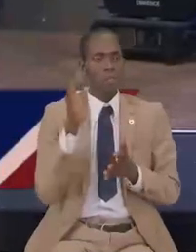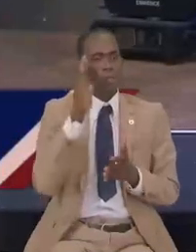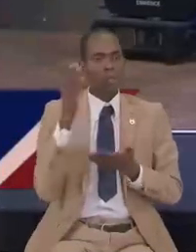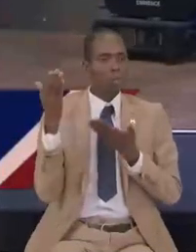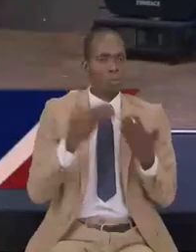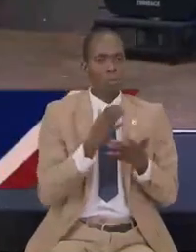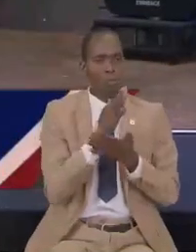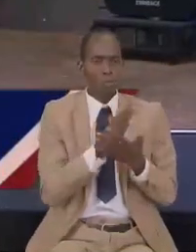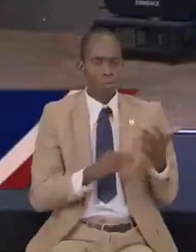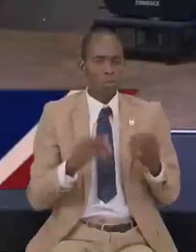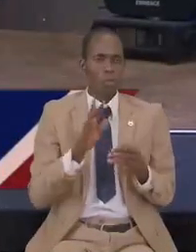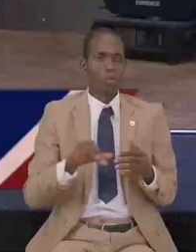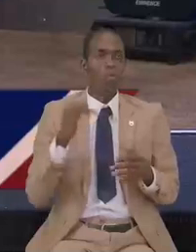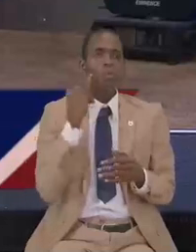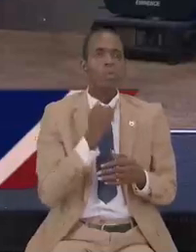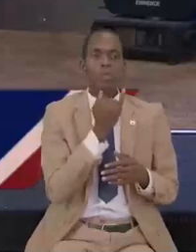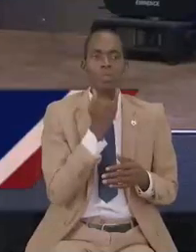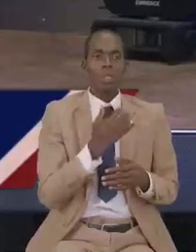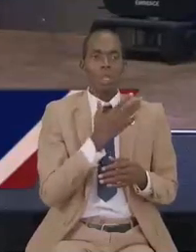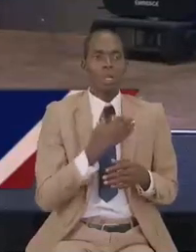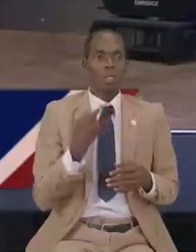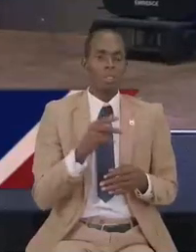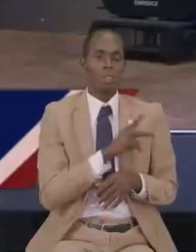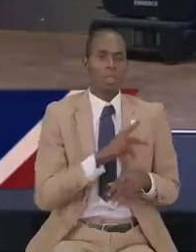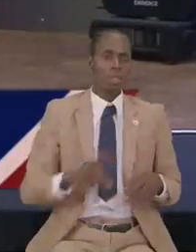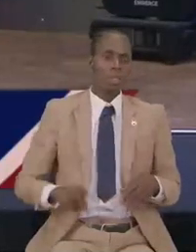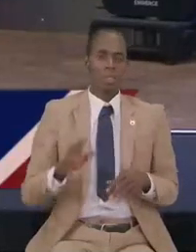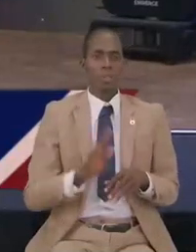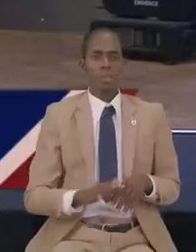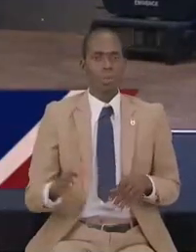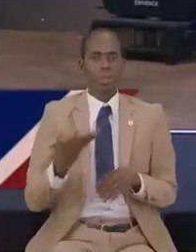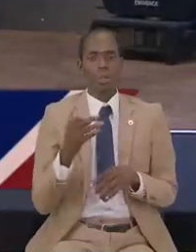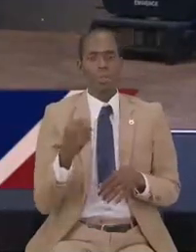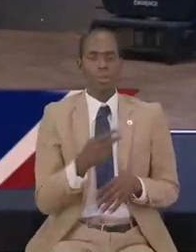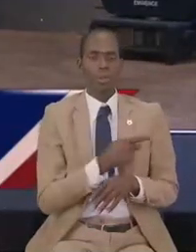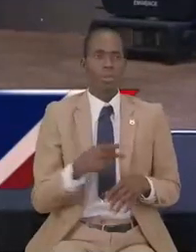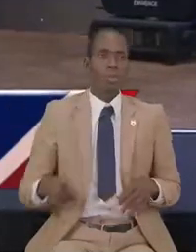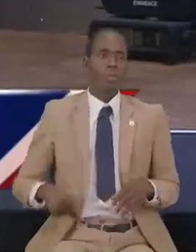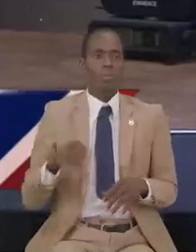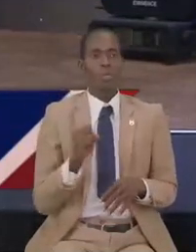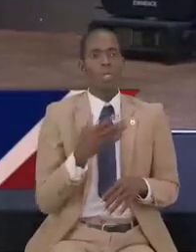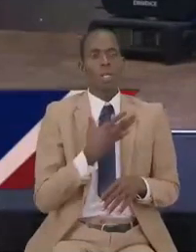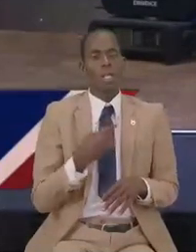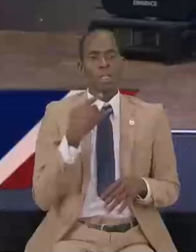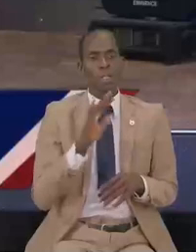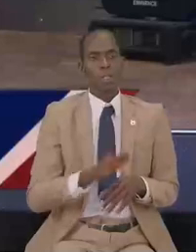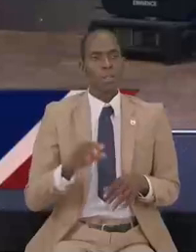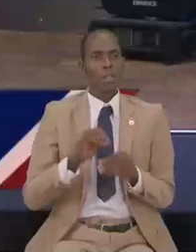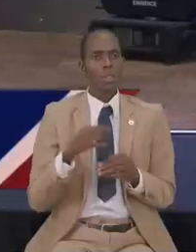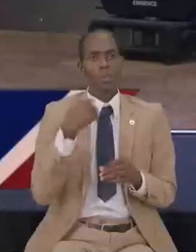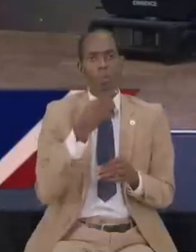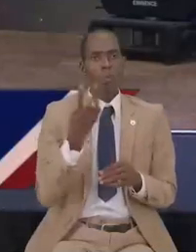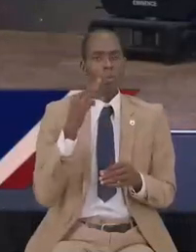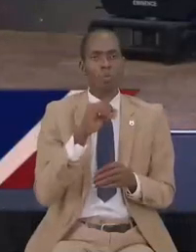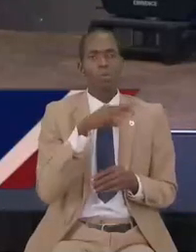eunuques, d'amener quelques-uns des enfants d'Israël de race royale ou de famille noble, de jeunes garçons